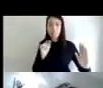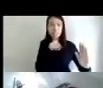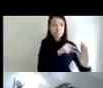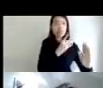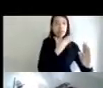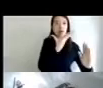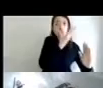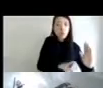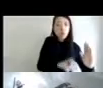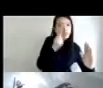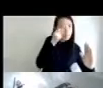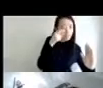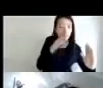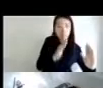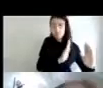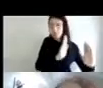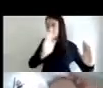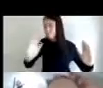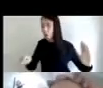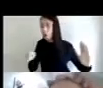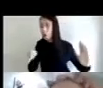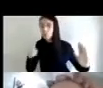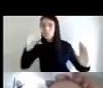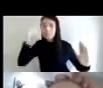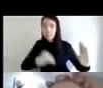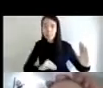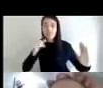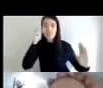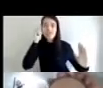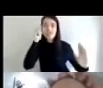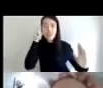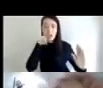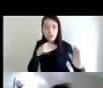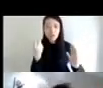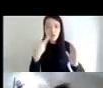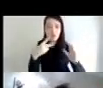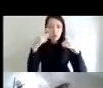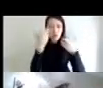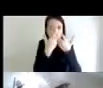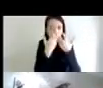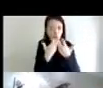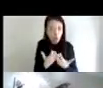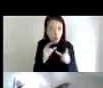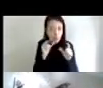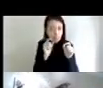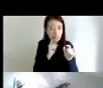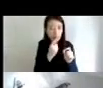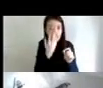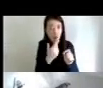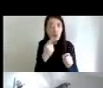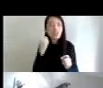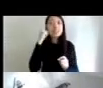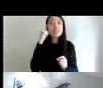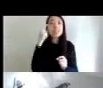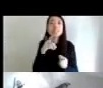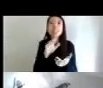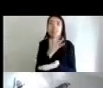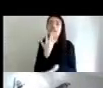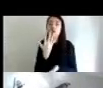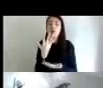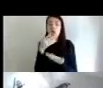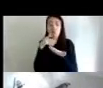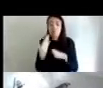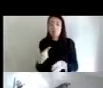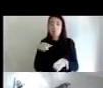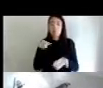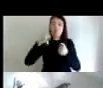數一數就可以知道啦。咁我知道呢度大家好似好難數到，咁我幫大家數下。咁就有一